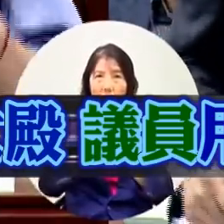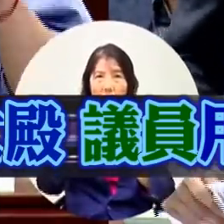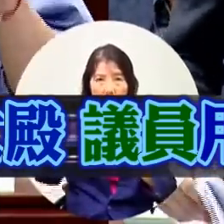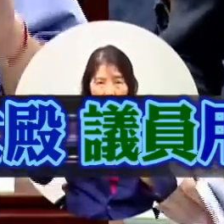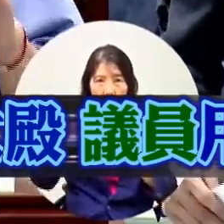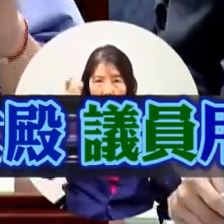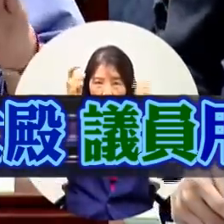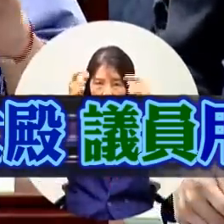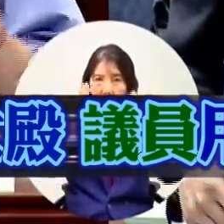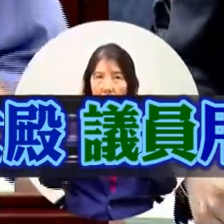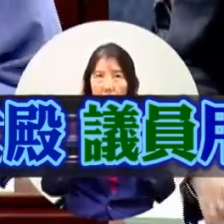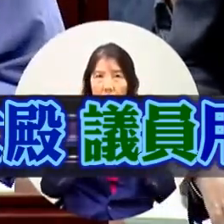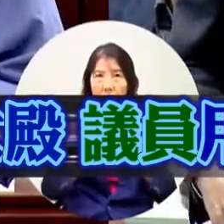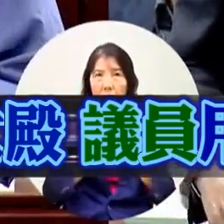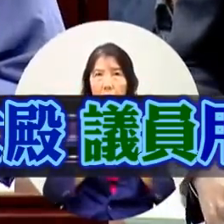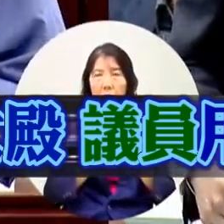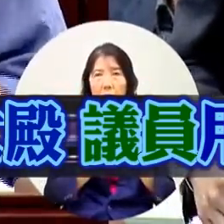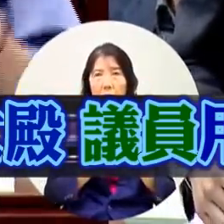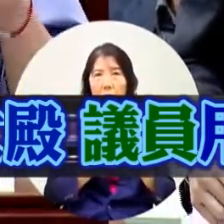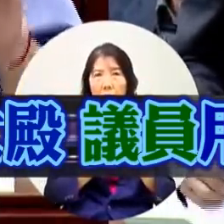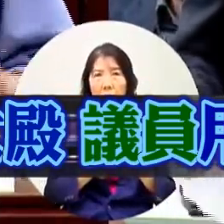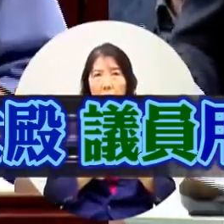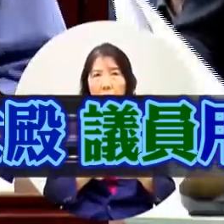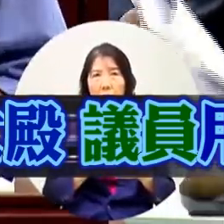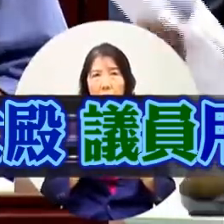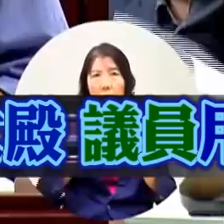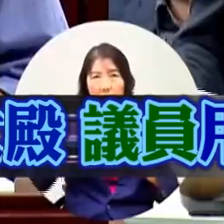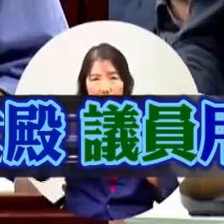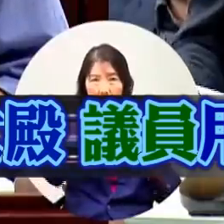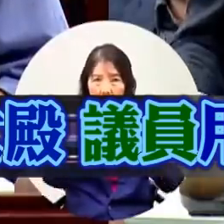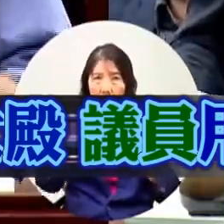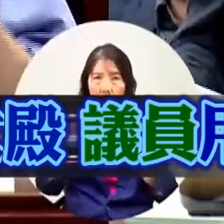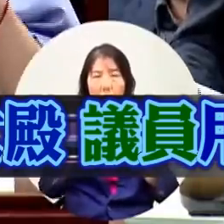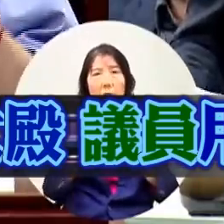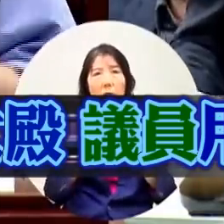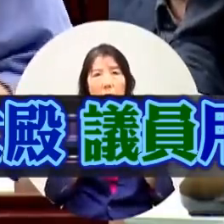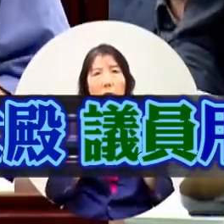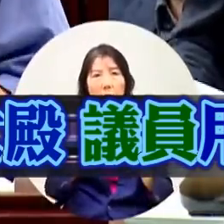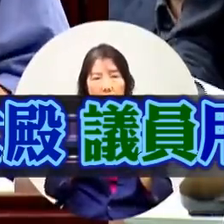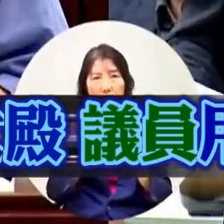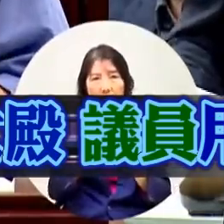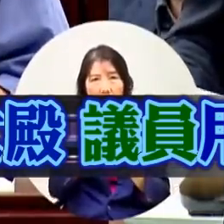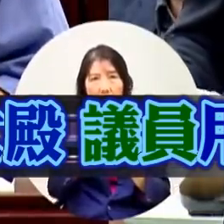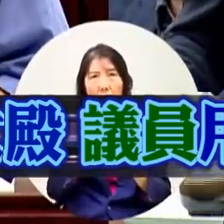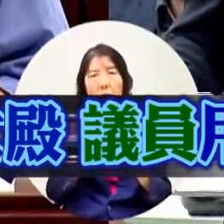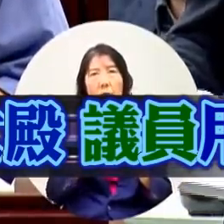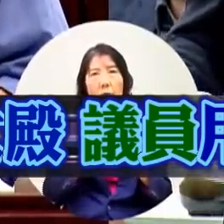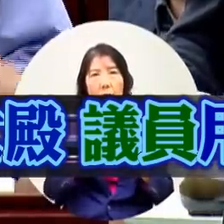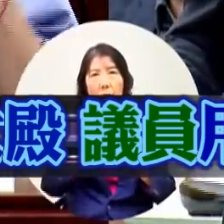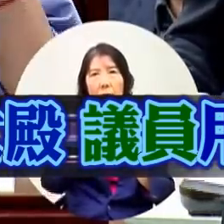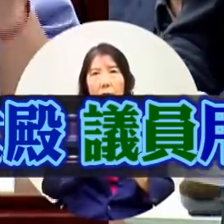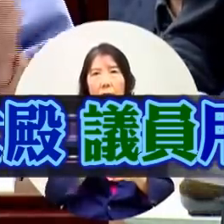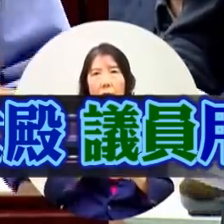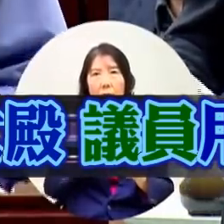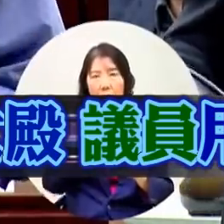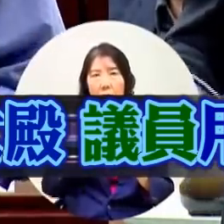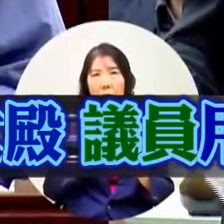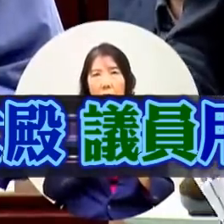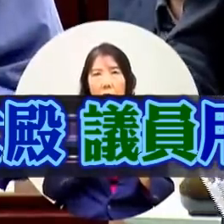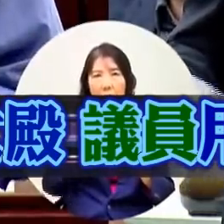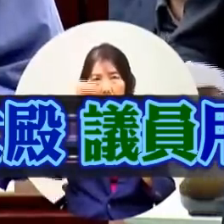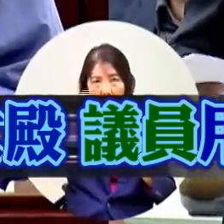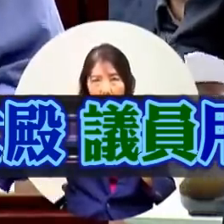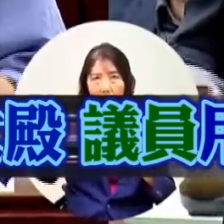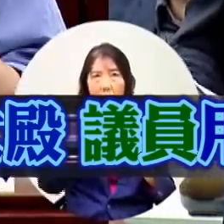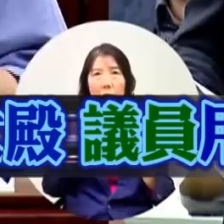会。 好， 那整个 content 的内容我们缩帖已经出来了，如果林志宏议员同意， 我有收到了， 我看过了。 林志宏议员